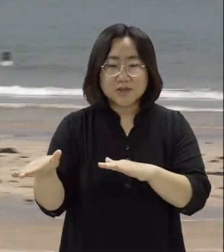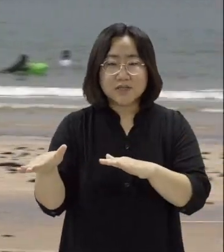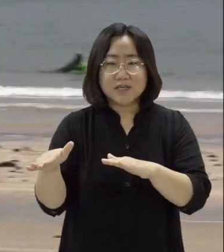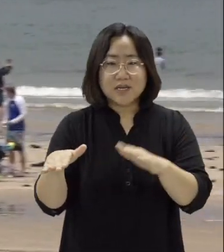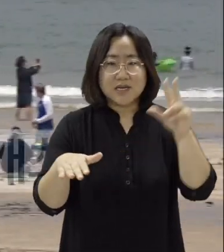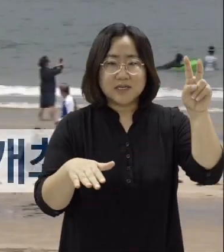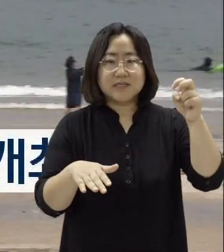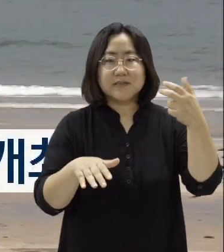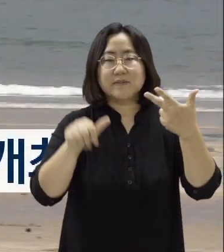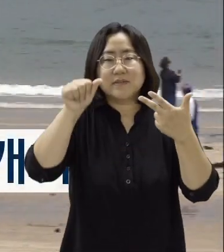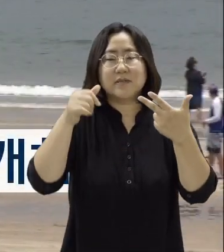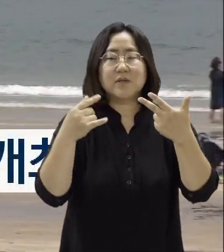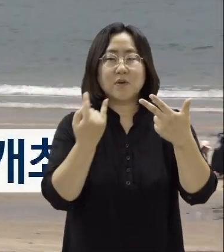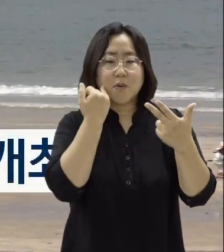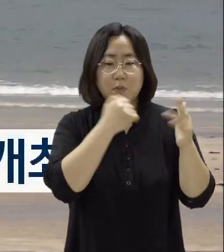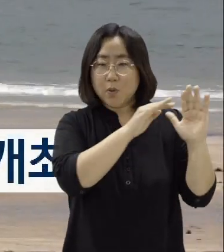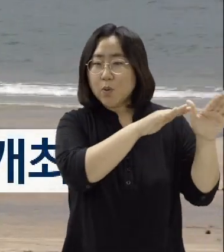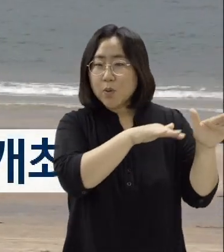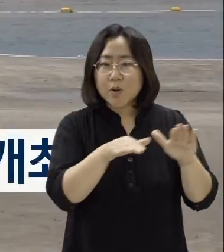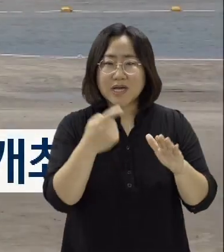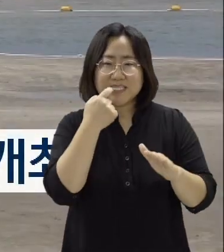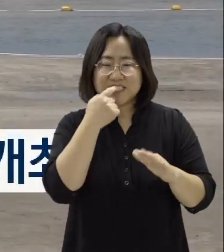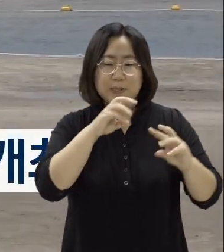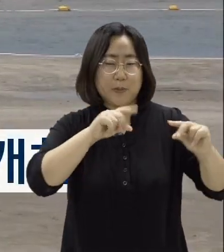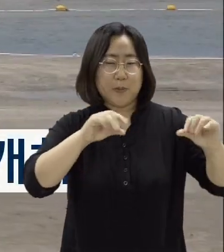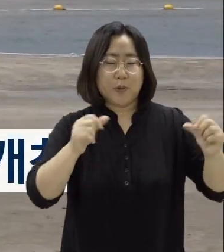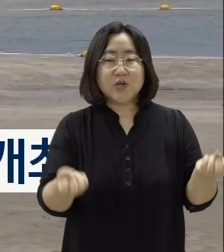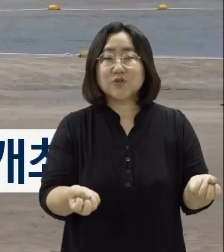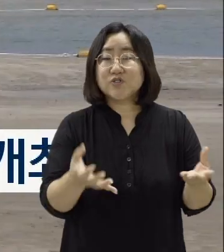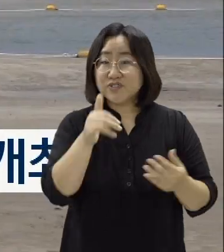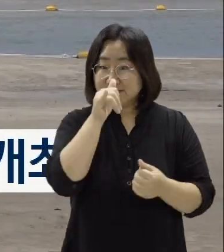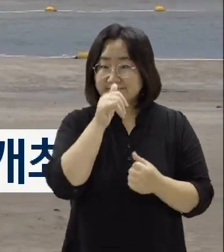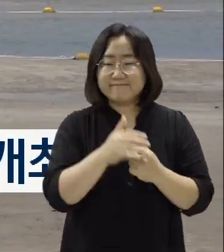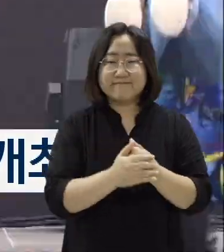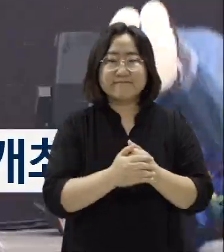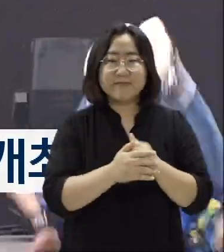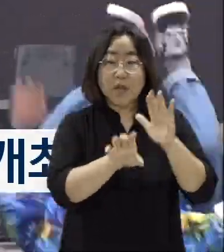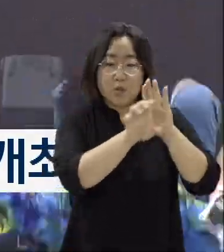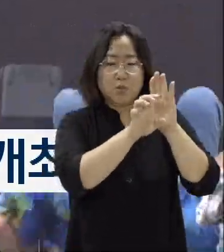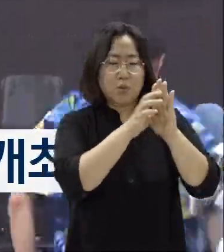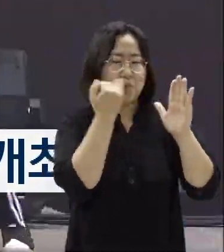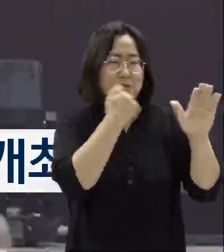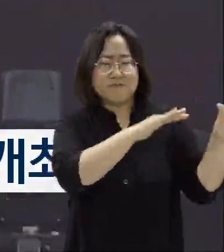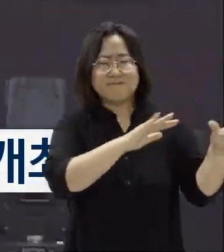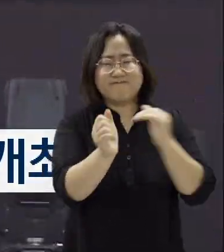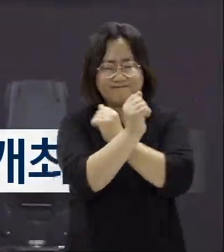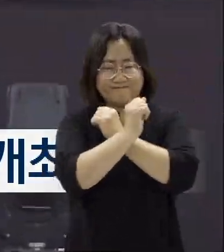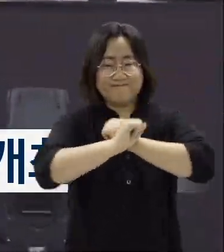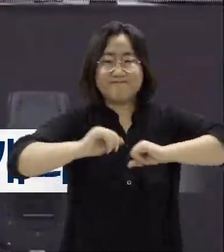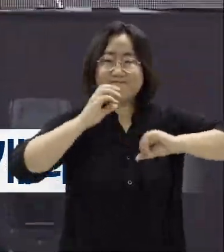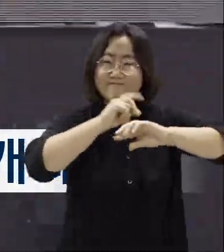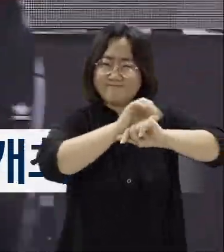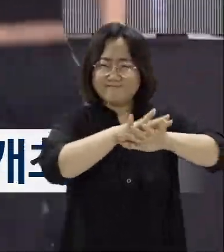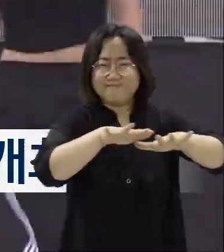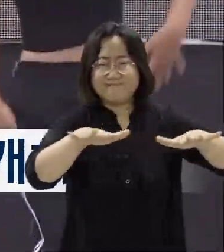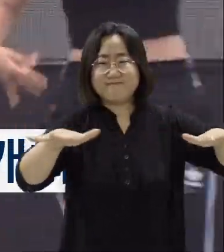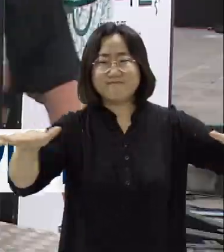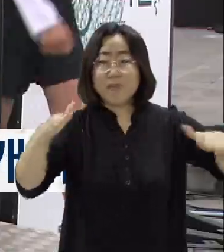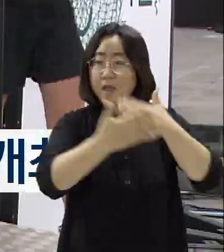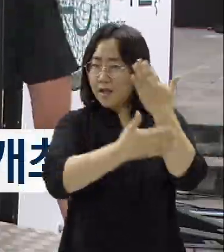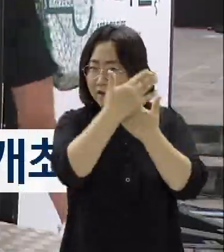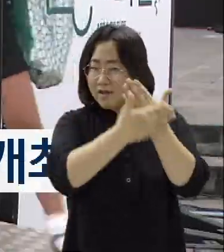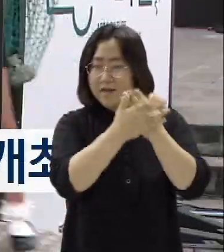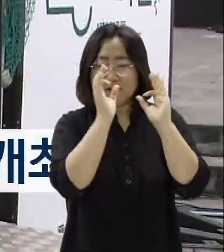제27회 표선해변 하얀모래축제가 열리는데요. 표선해수욕장의 넓은 백사장을 무대로